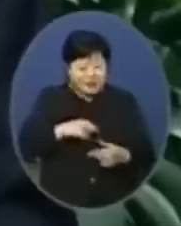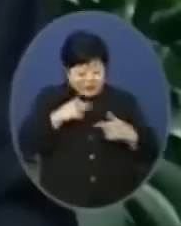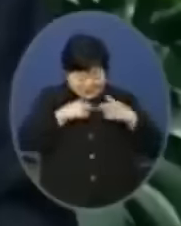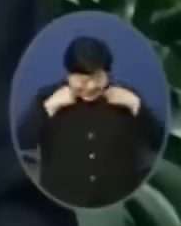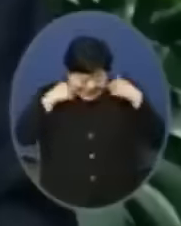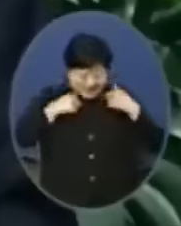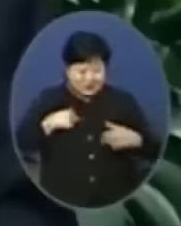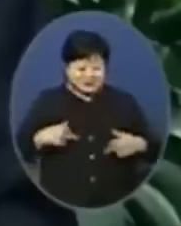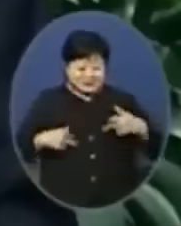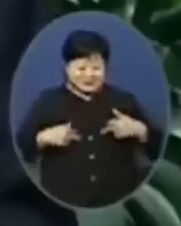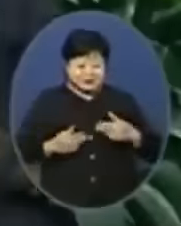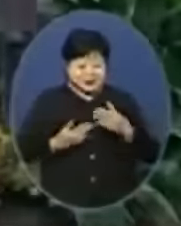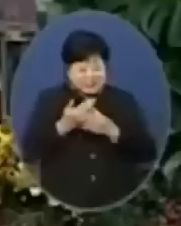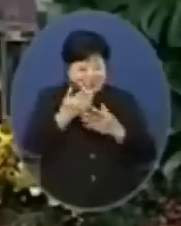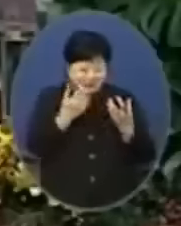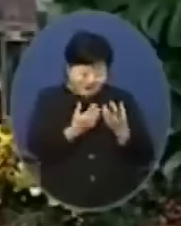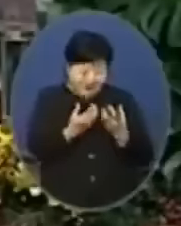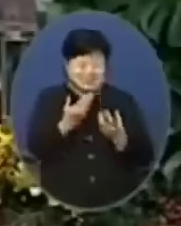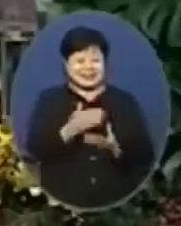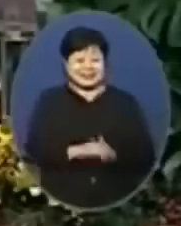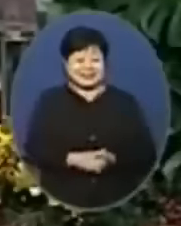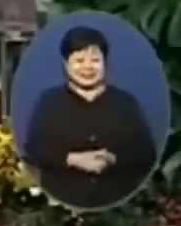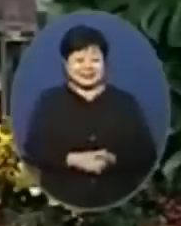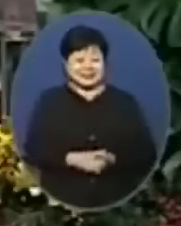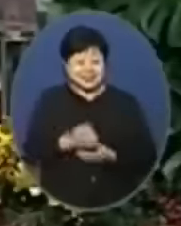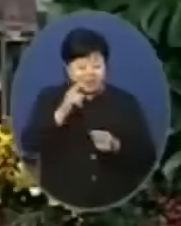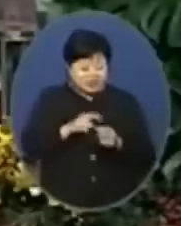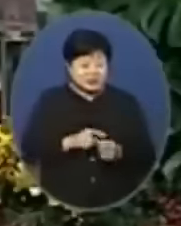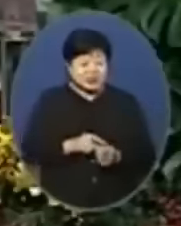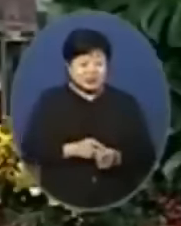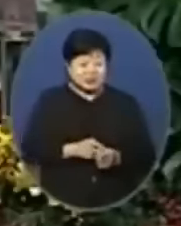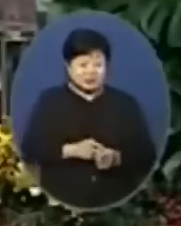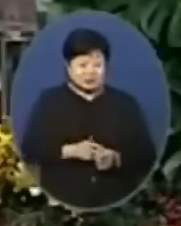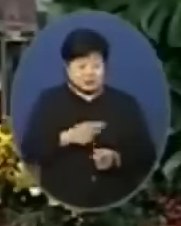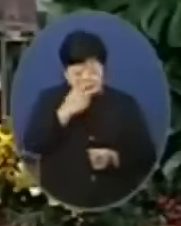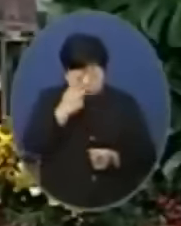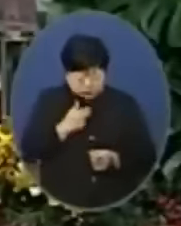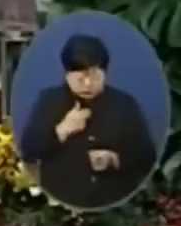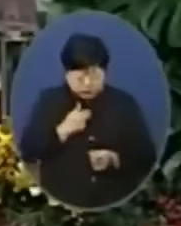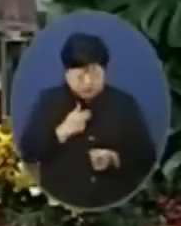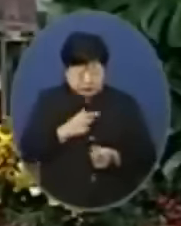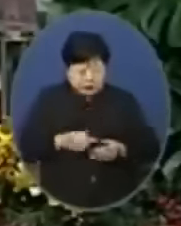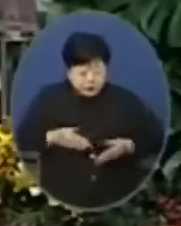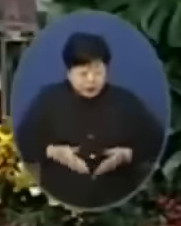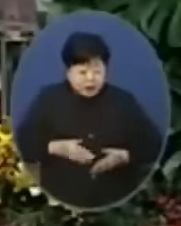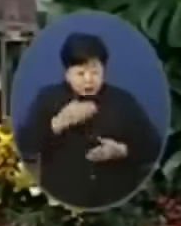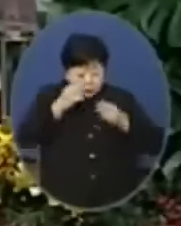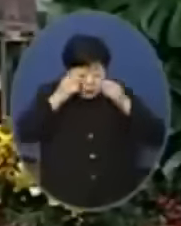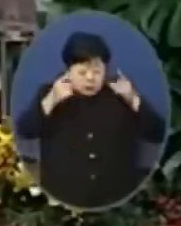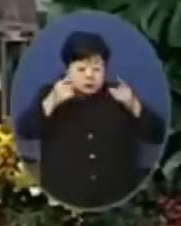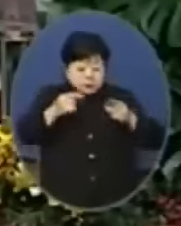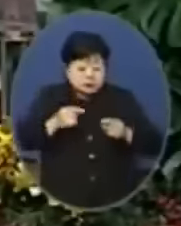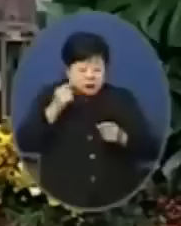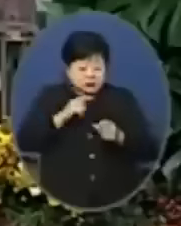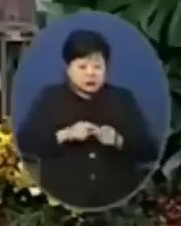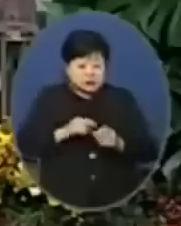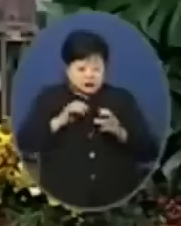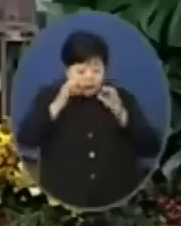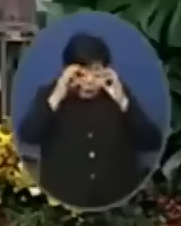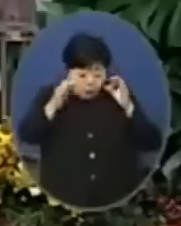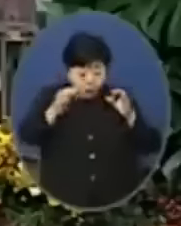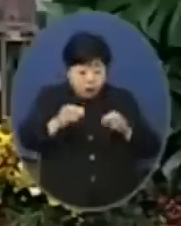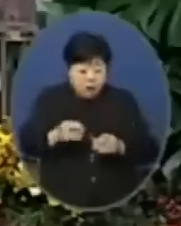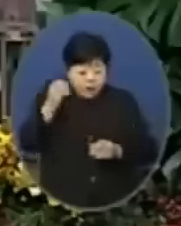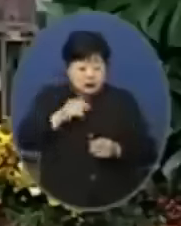즐거움이 가득 차지는 것입니다. 영적 시력을 잃은 자에게 거듭남의 은혜로 눈을 열어 영적 세계를 보게 하시고